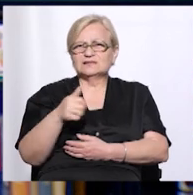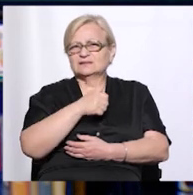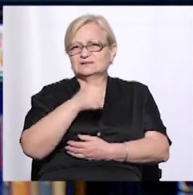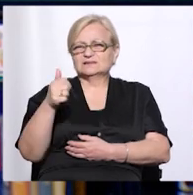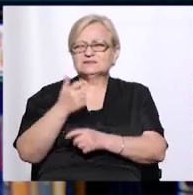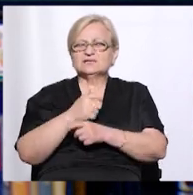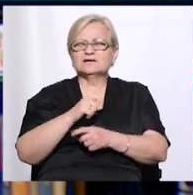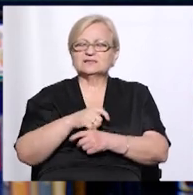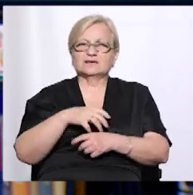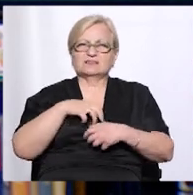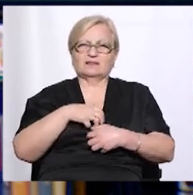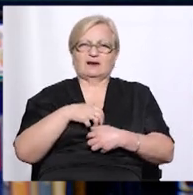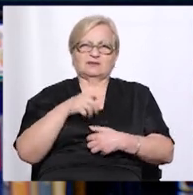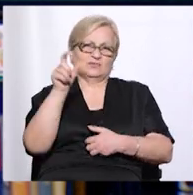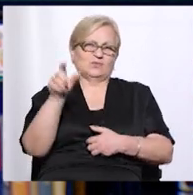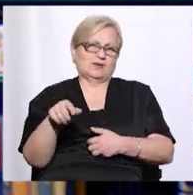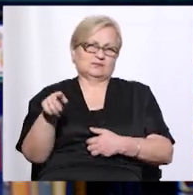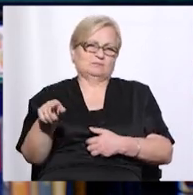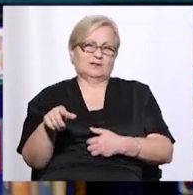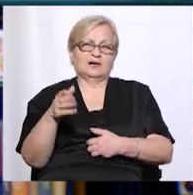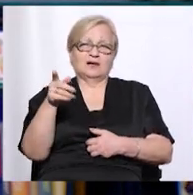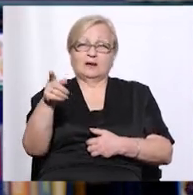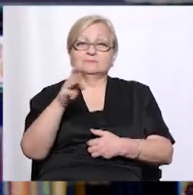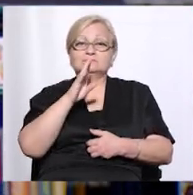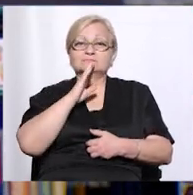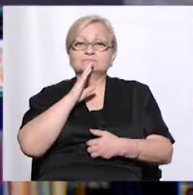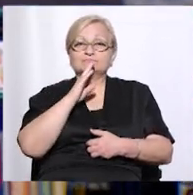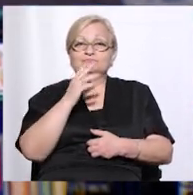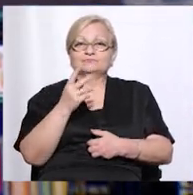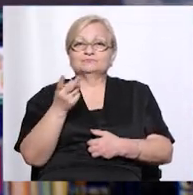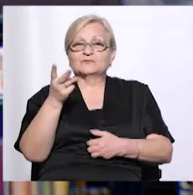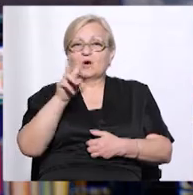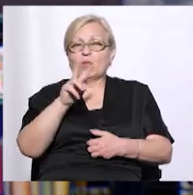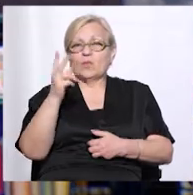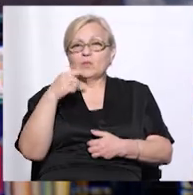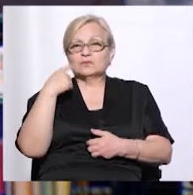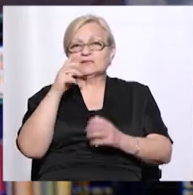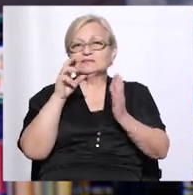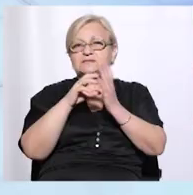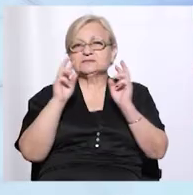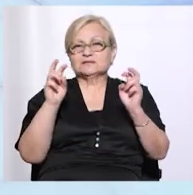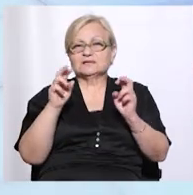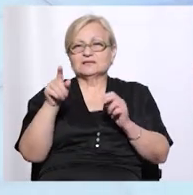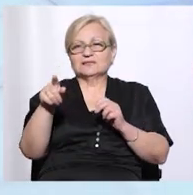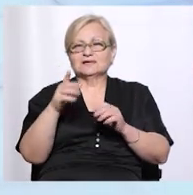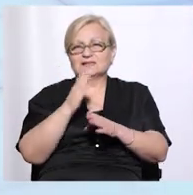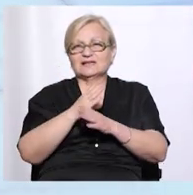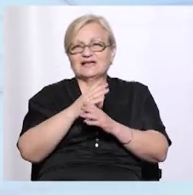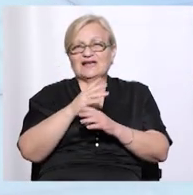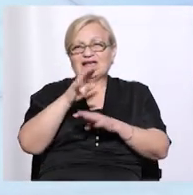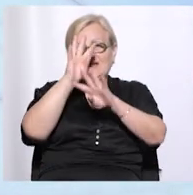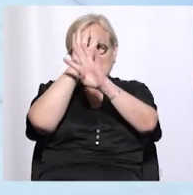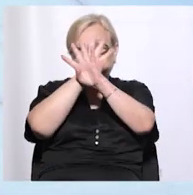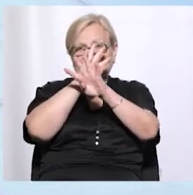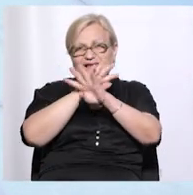ასევე ტრაგიკული პერსონაჟისა. შორენას, რომელსაც სხვათაშორის რომანში ორი სიმბოლო აქვს. ერთი ნებიერა, გახსოვთ ირემი,